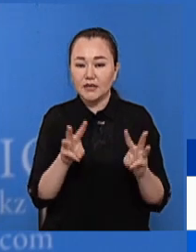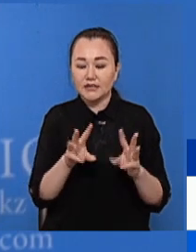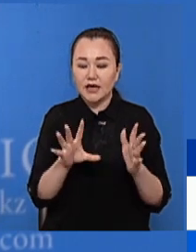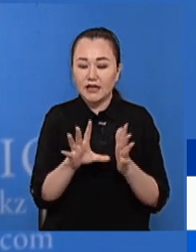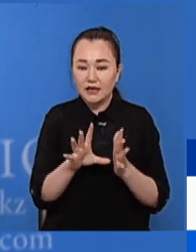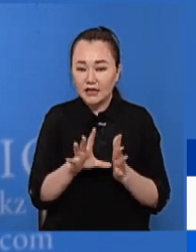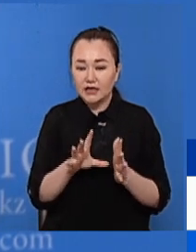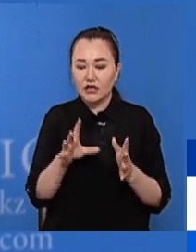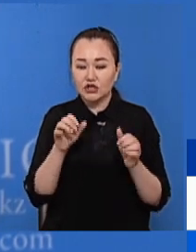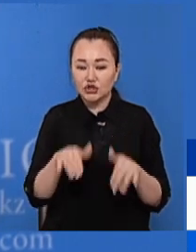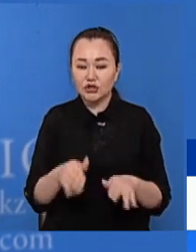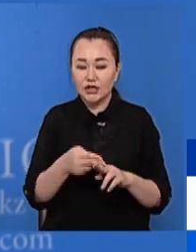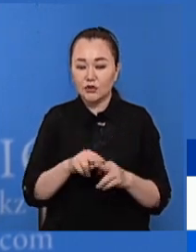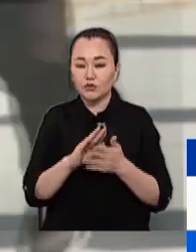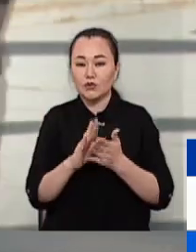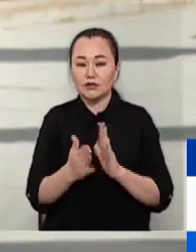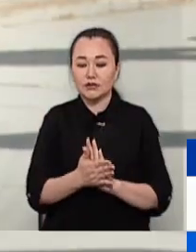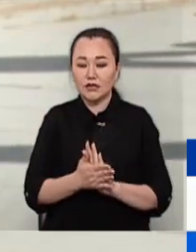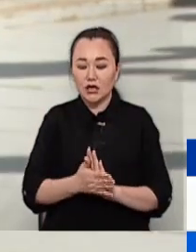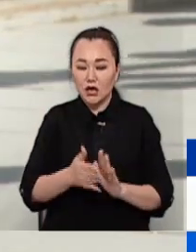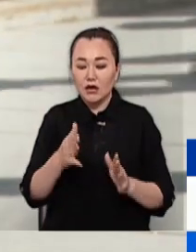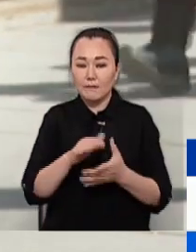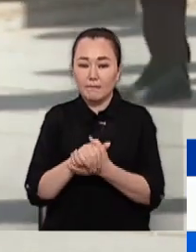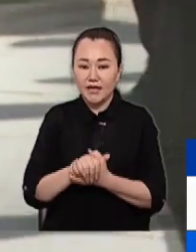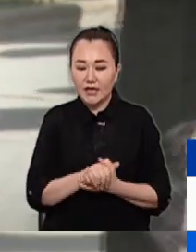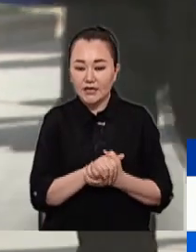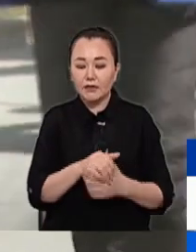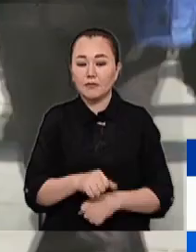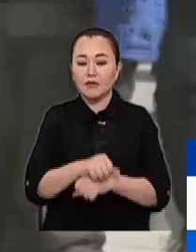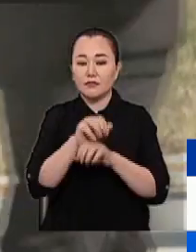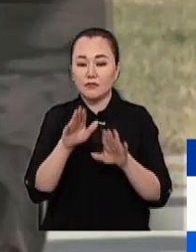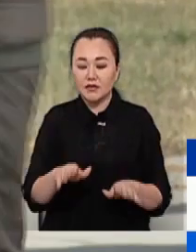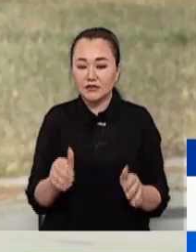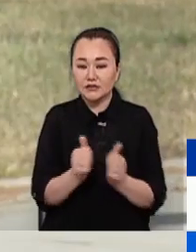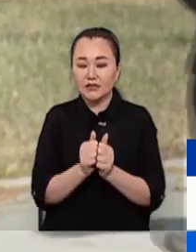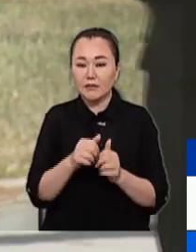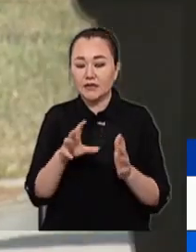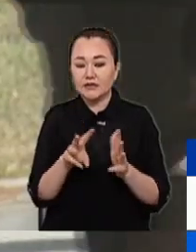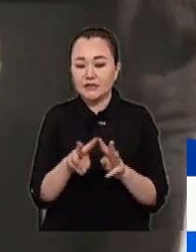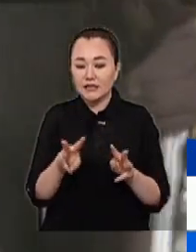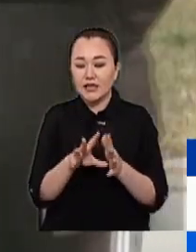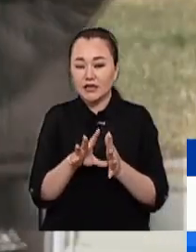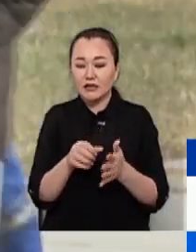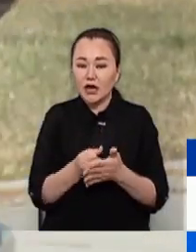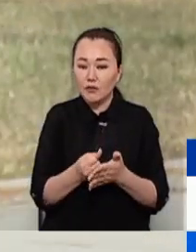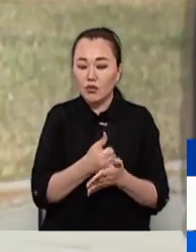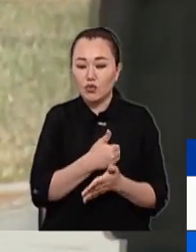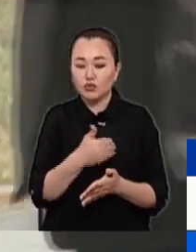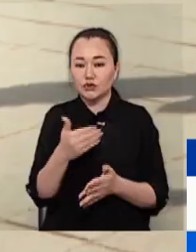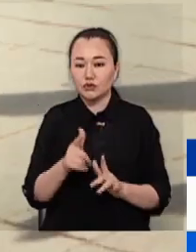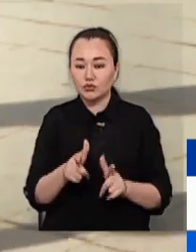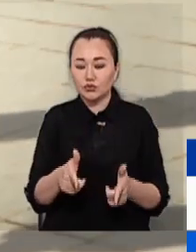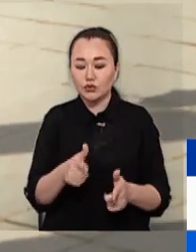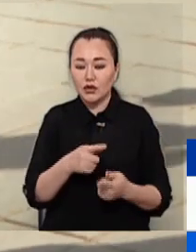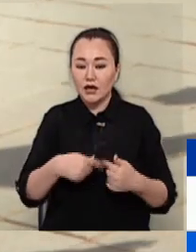энергетики разрешить данную ситуацию. Устроив мирный митинг перед зданием Министерства энергетики, бастующие добивались, чтобы их устроили в